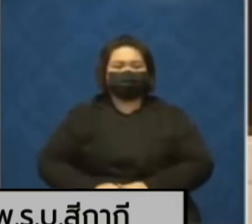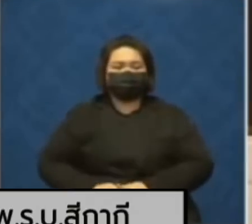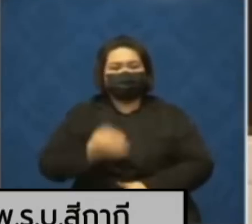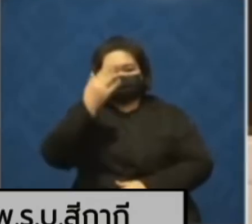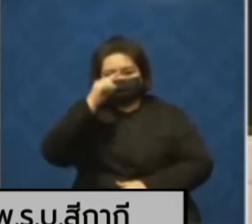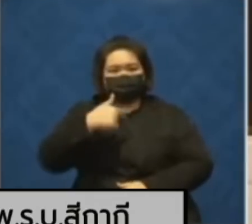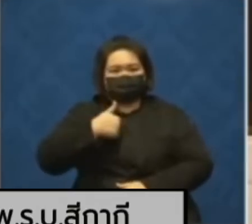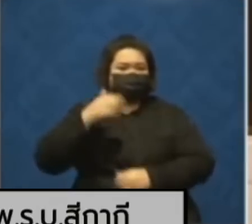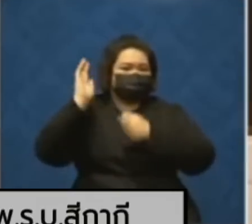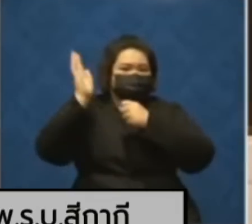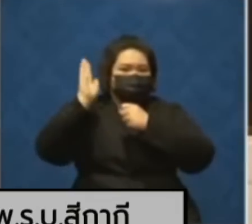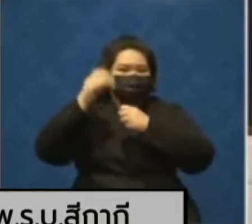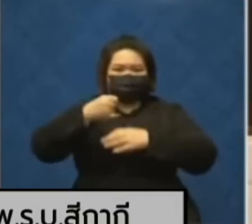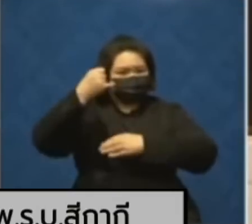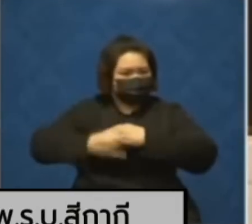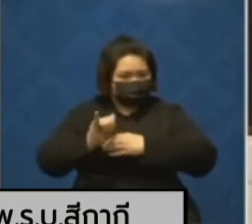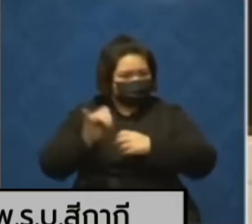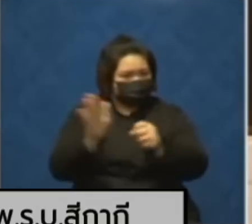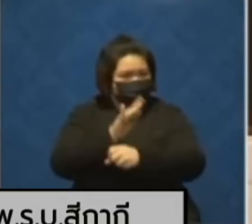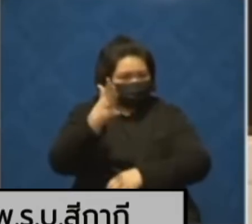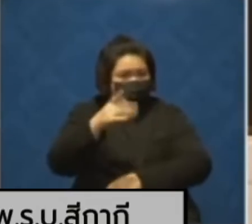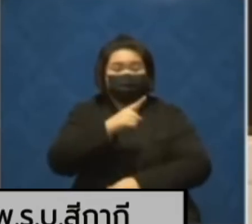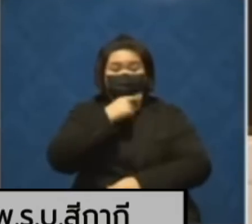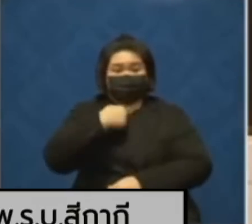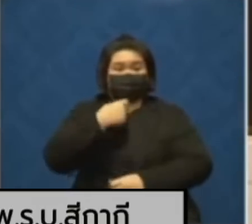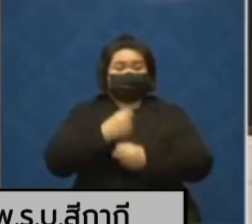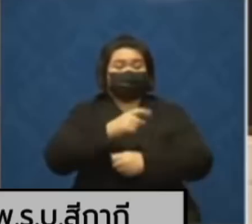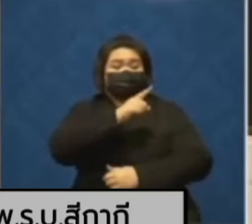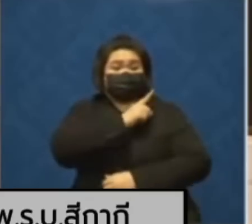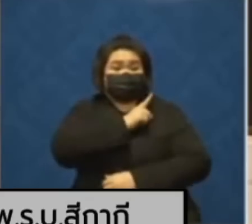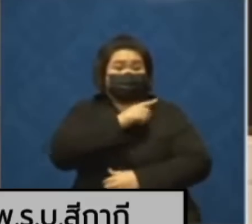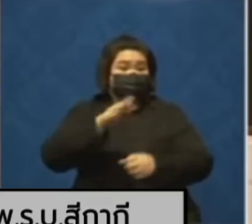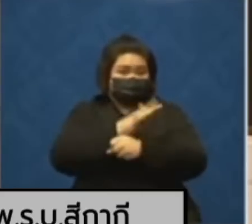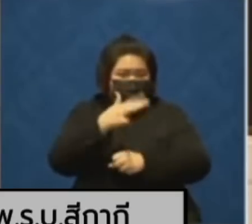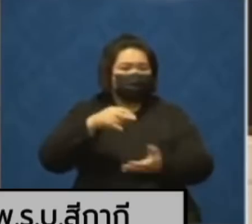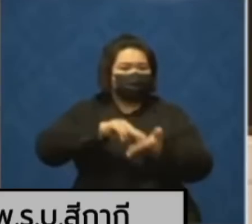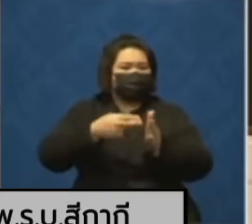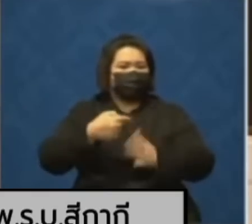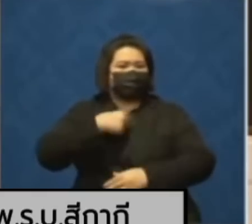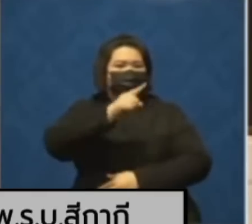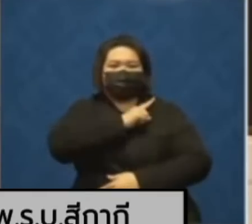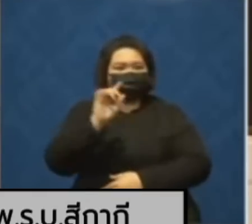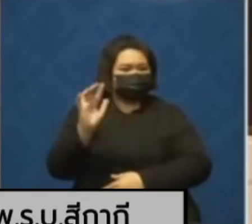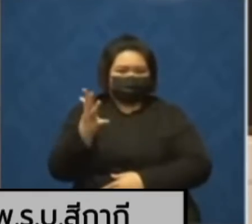เพระผมยทําน่ที่ไม่ครบท่วนถ้ผมทําน่าที่ไมครทวเมถ้ผมไม่ılAfิจชอบ